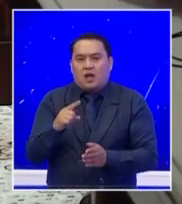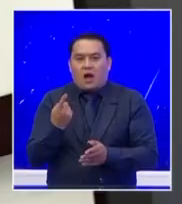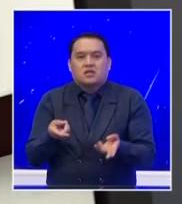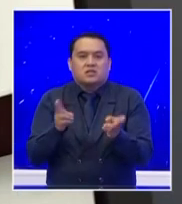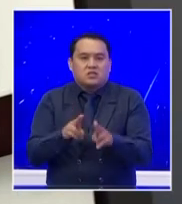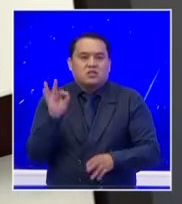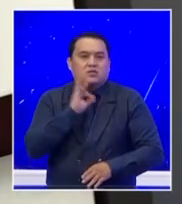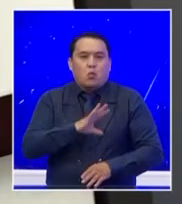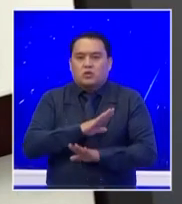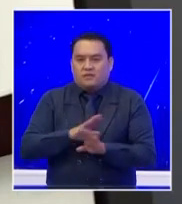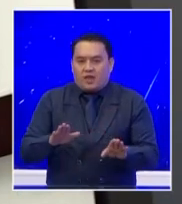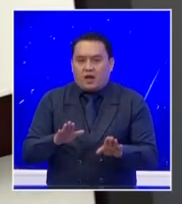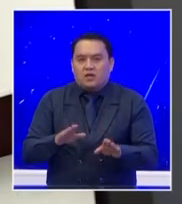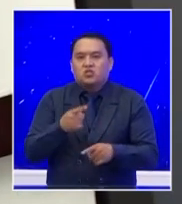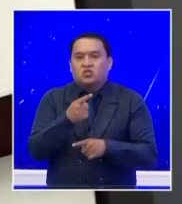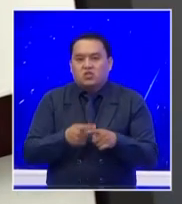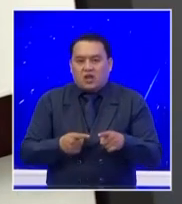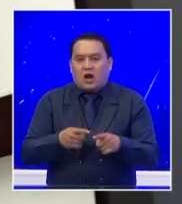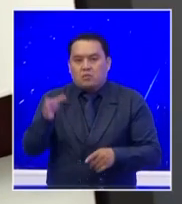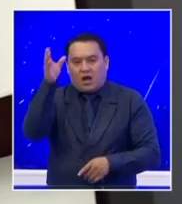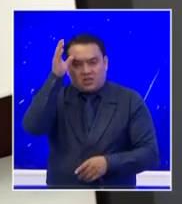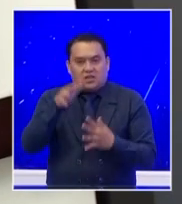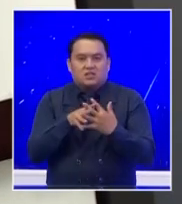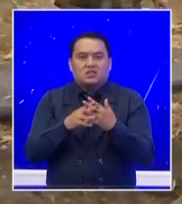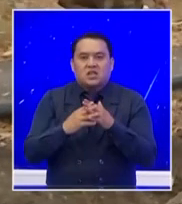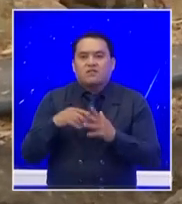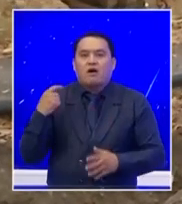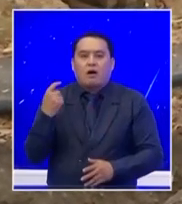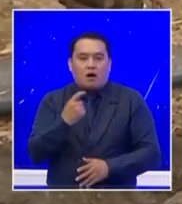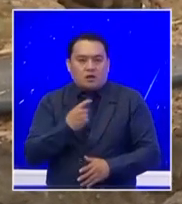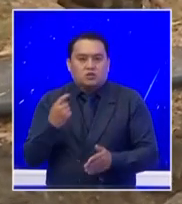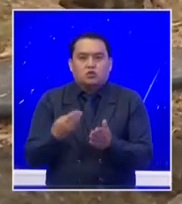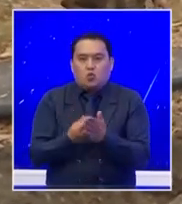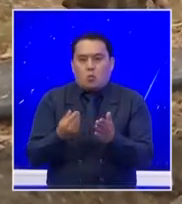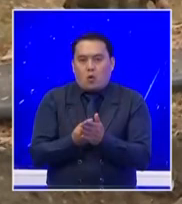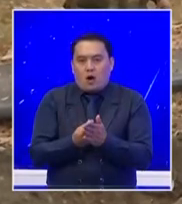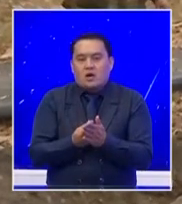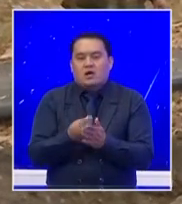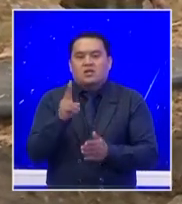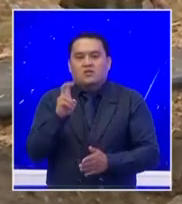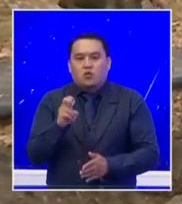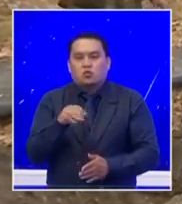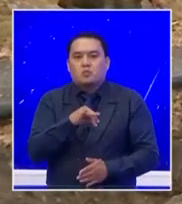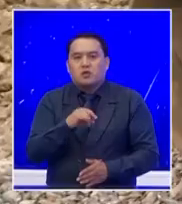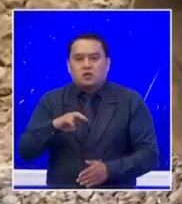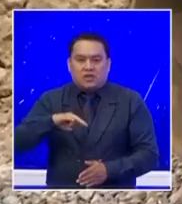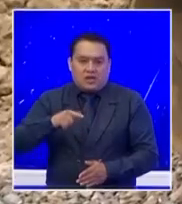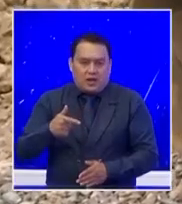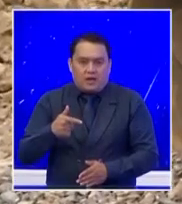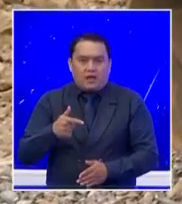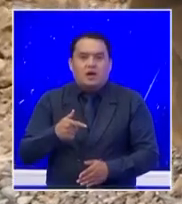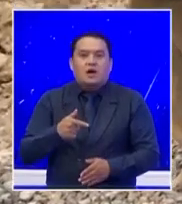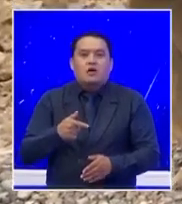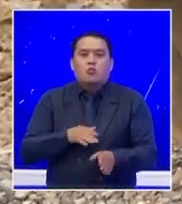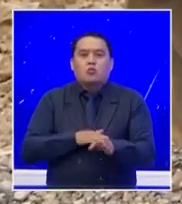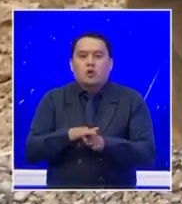остался неосвоенным. Основная доля пришлась на сферу образования и сельского хозяйства. Суммарно свыше 200 миллионов тенге. Чуть